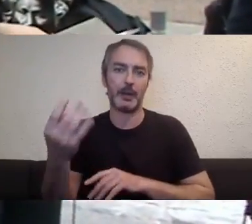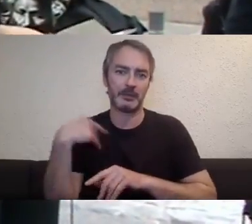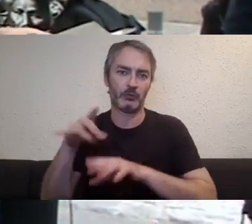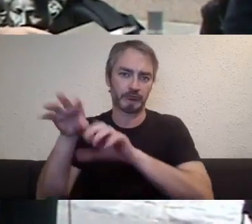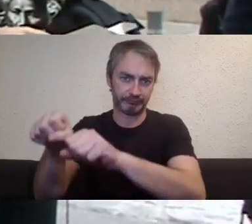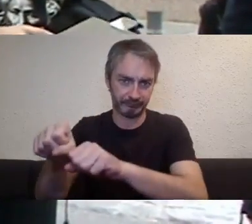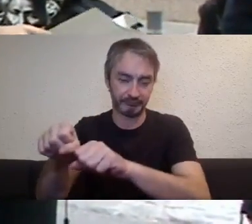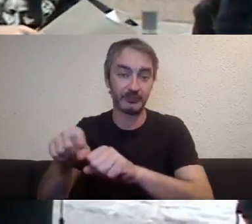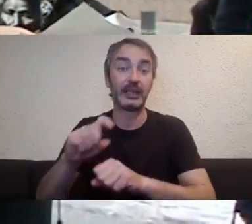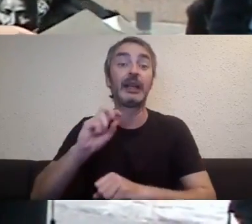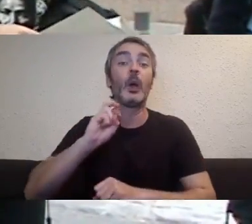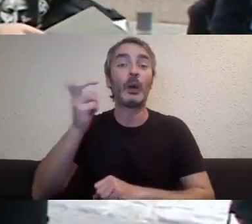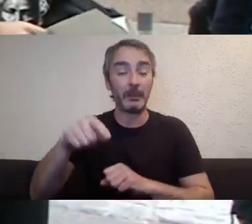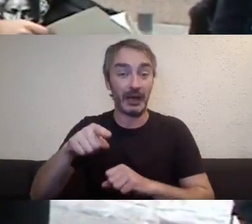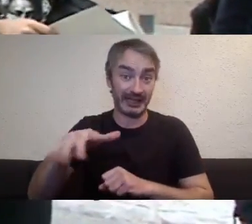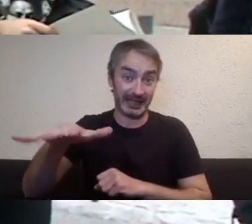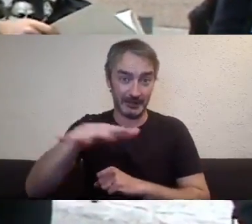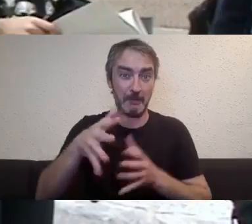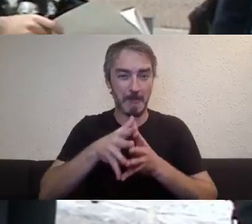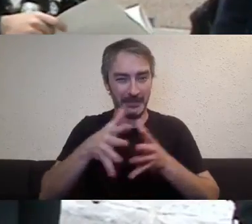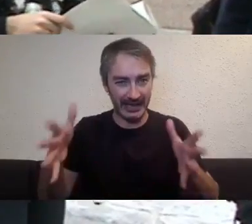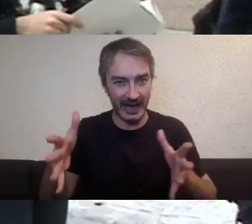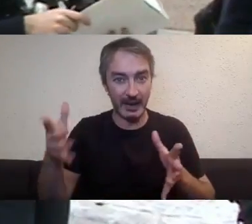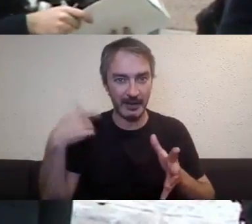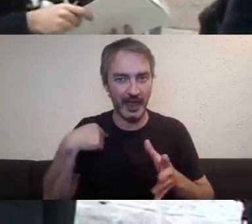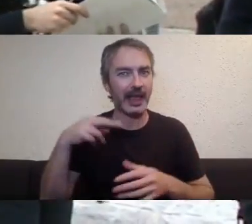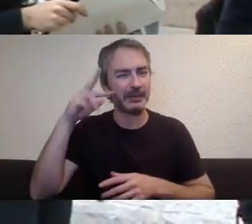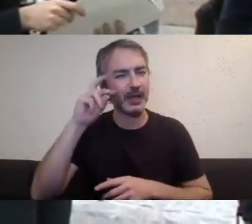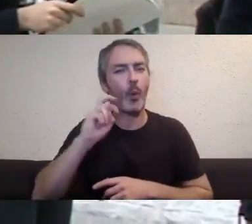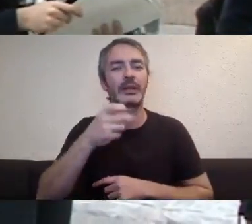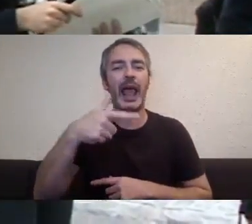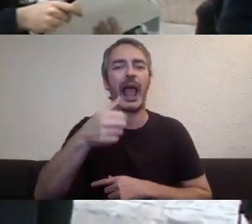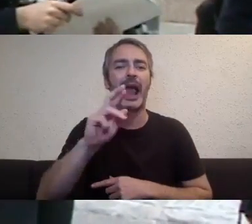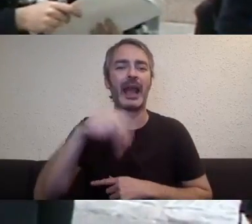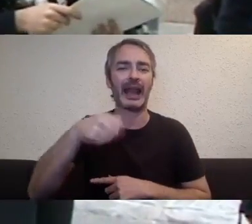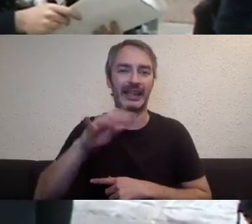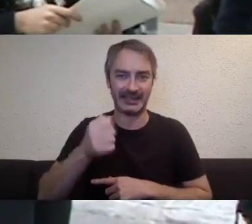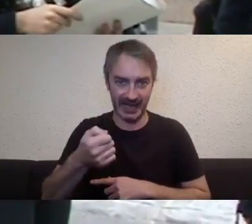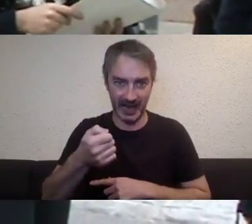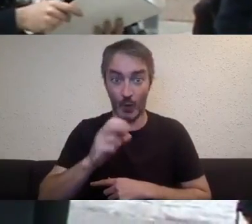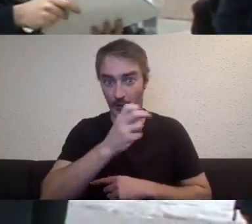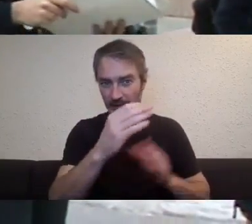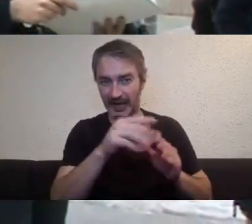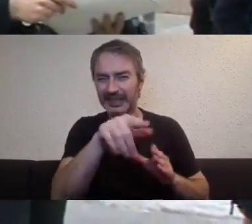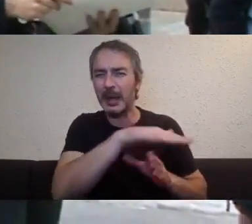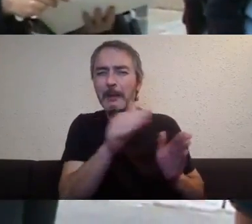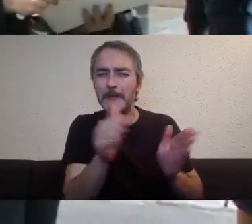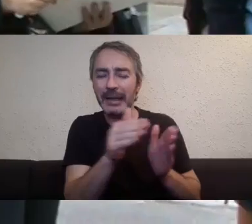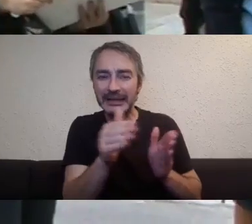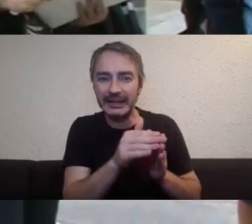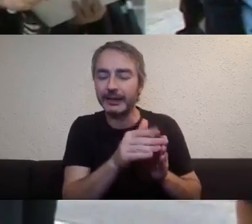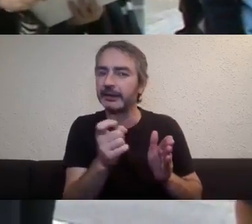que es va ocupar el 94. De fet, la decisió d'ocupar un espai més gran venia donat de que, amb l'experiència de la Garnatxa,